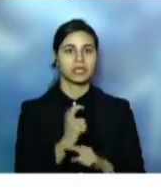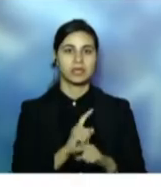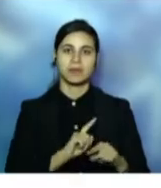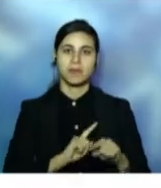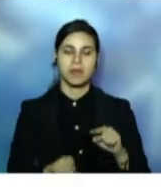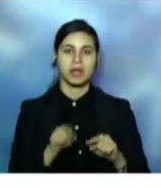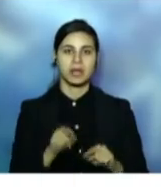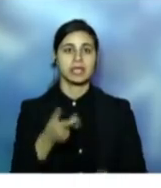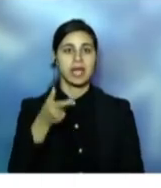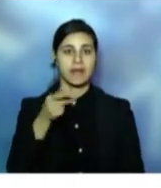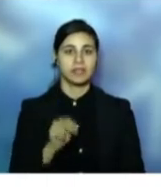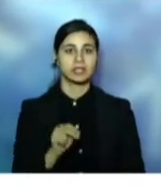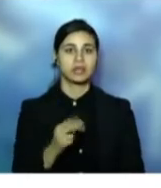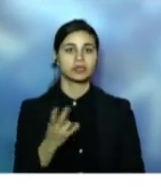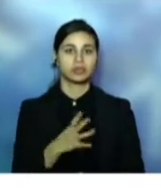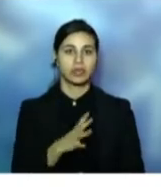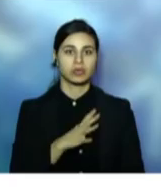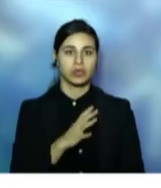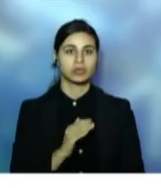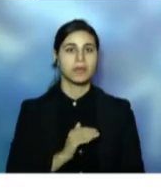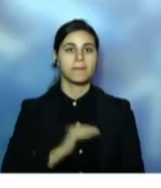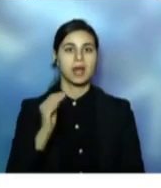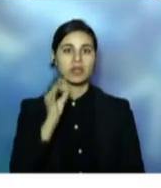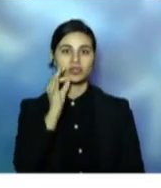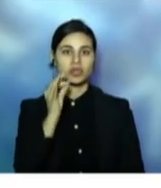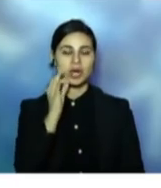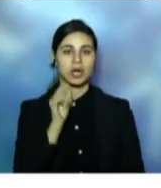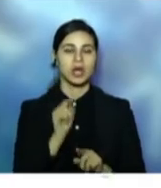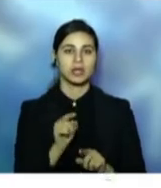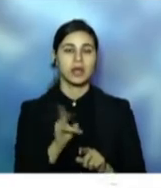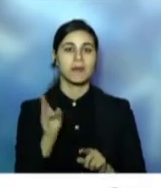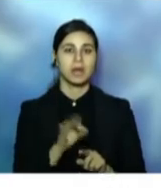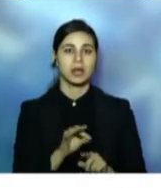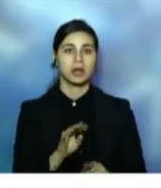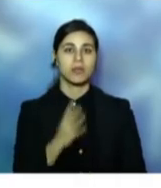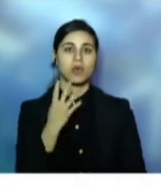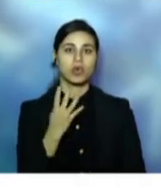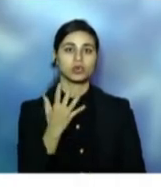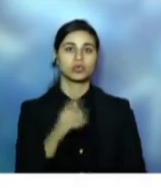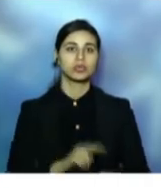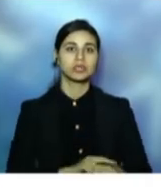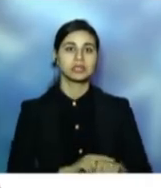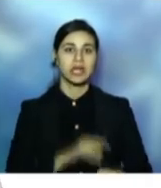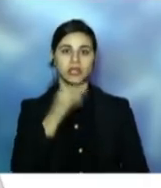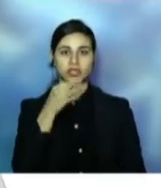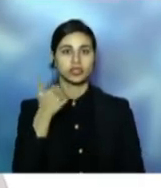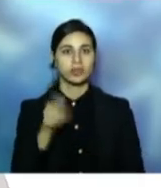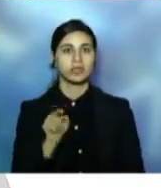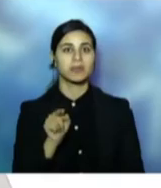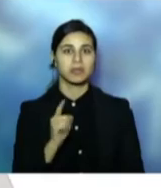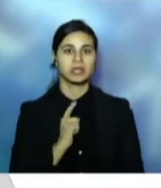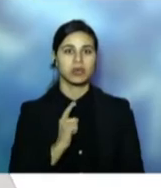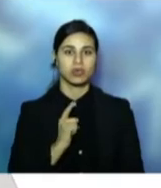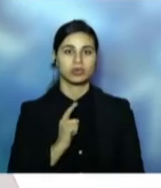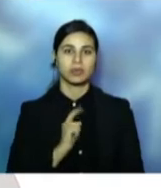მალე, 9 საათში მიიღებს მაღალ შაქარს, ჰიპერგლიკემიას, მაგრამ 4-5 საათის შემდეგ მას